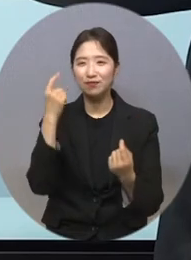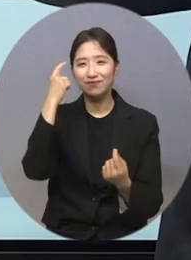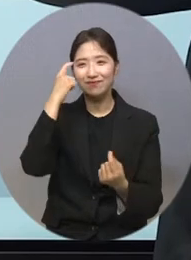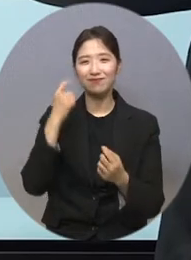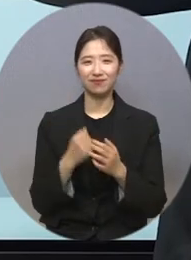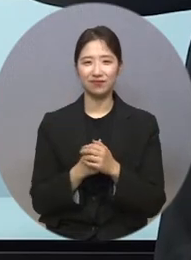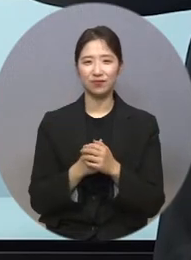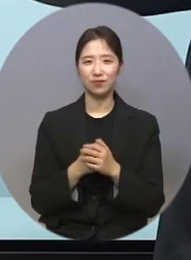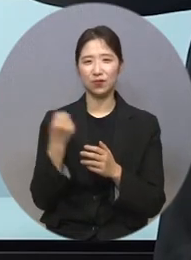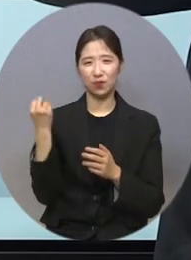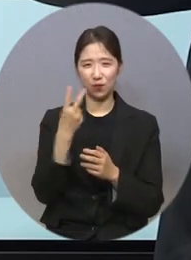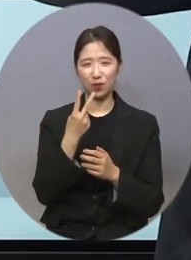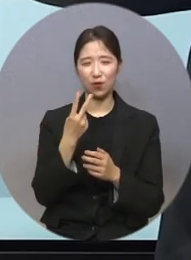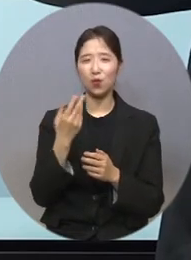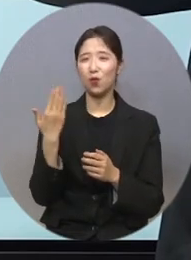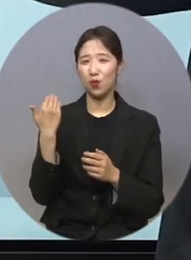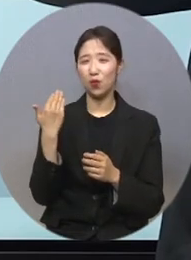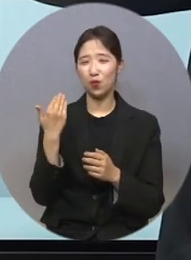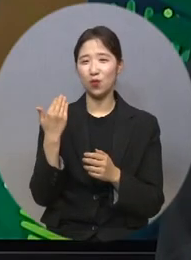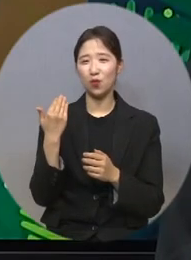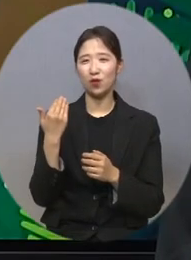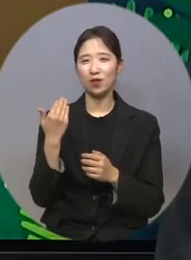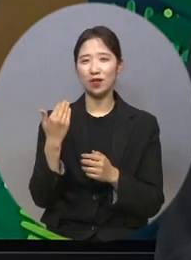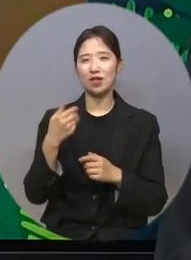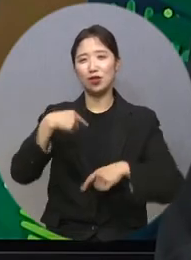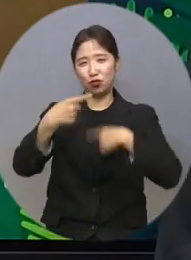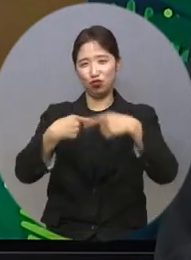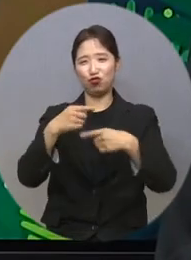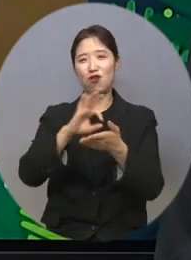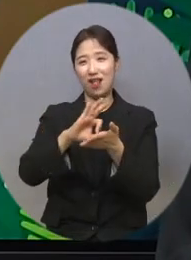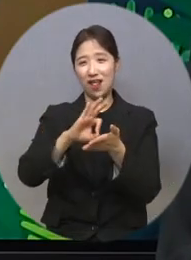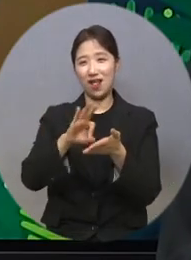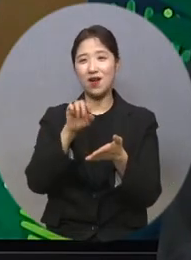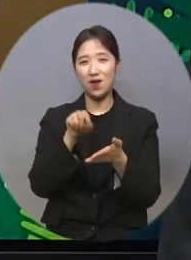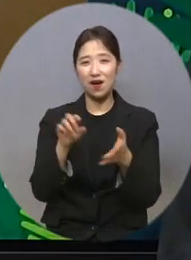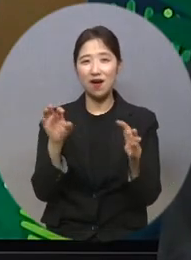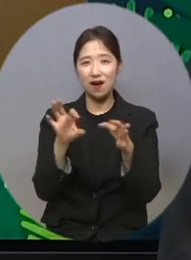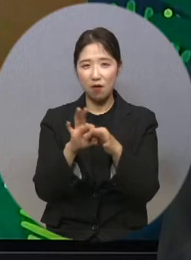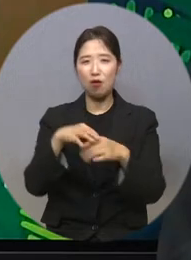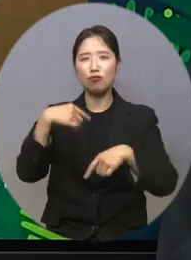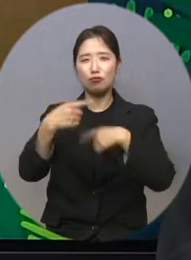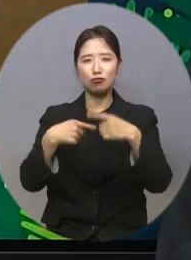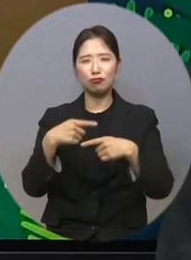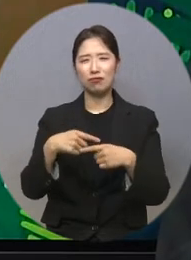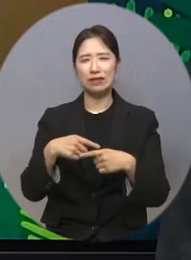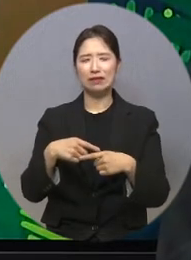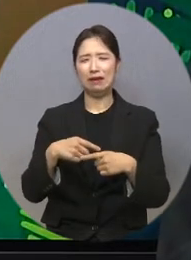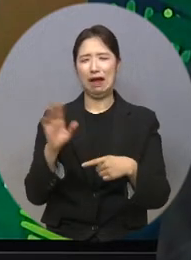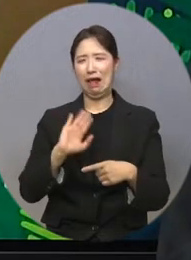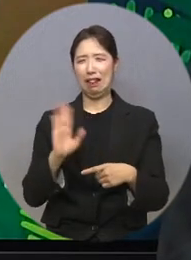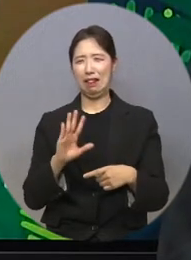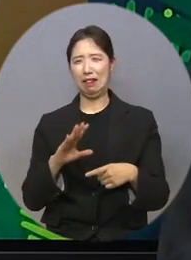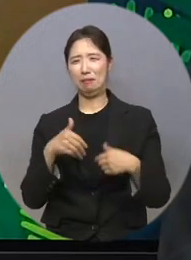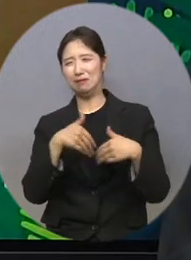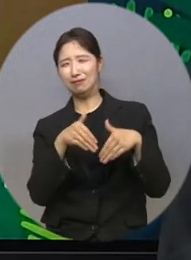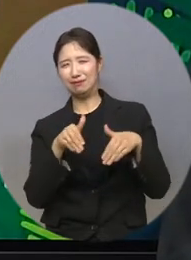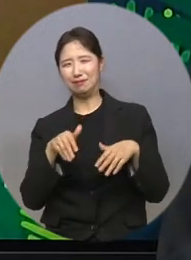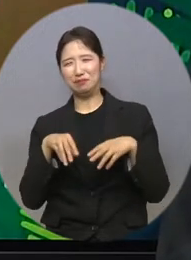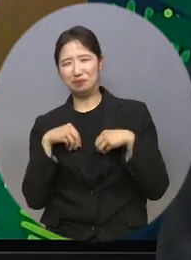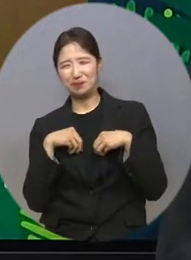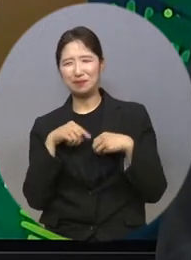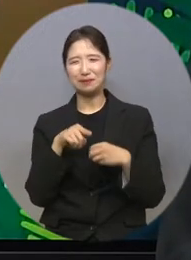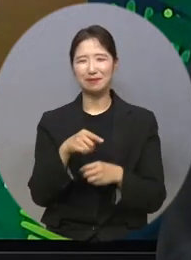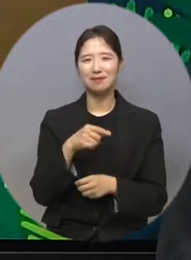듭니다. 요즘에는 사실 뭐 수어 사용에 대한 것도 수어를 자꾸 안 사용하려고 한다 이런 얘기도 또